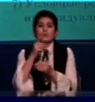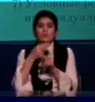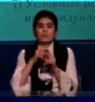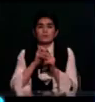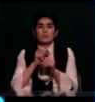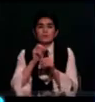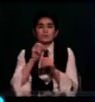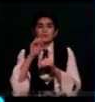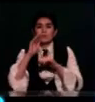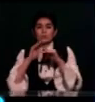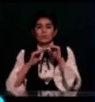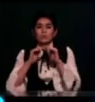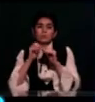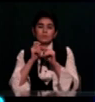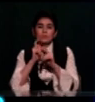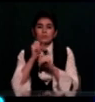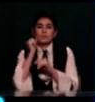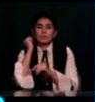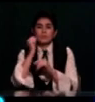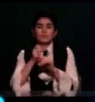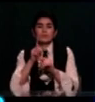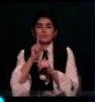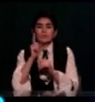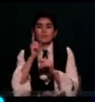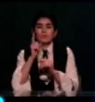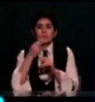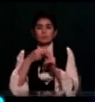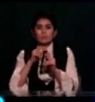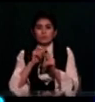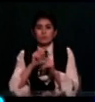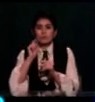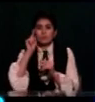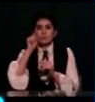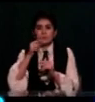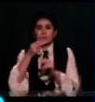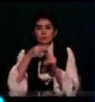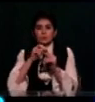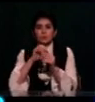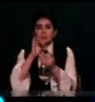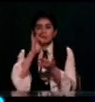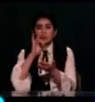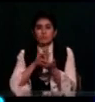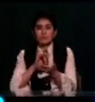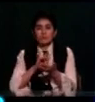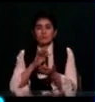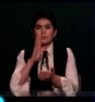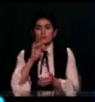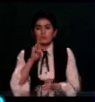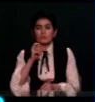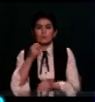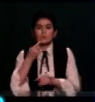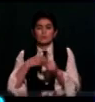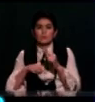ударили локтем, правильно? Что получается? Сигнал поступает по центростремительному волокну